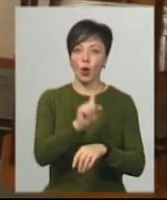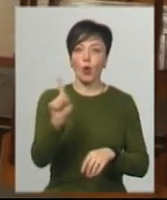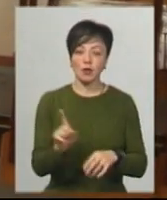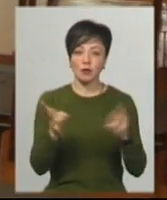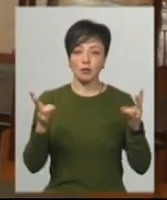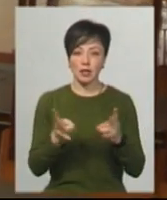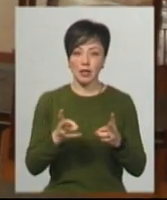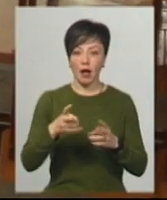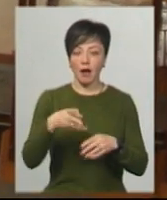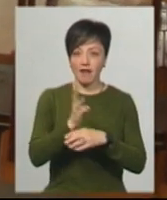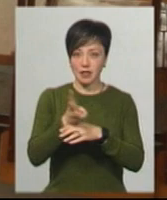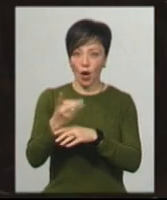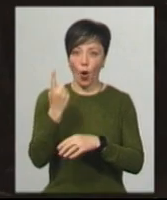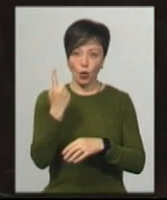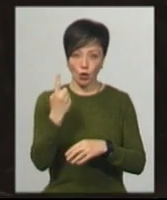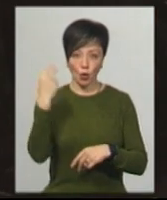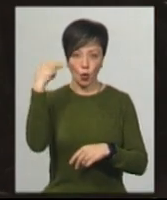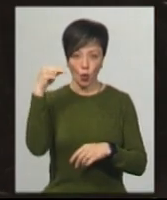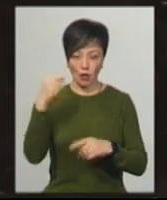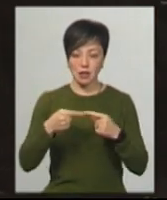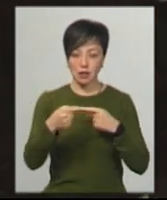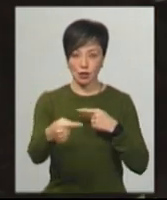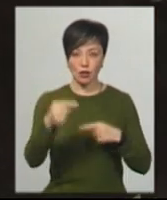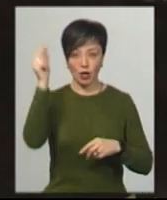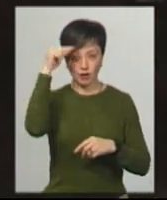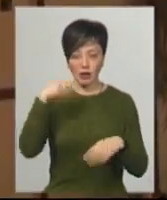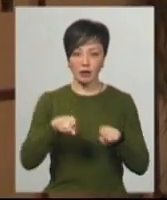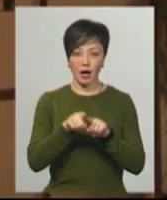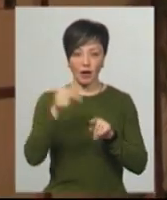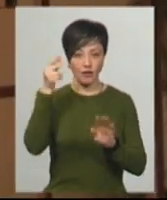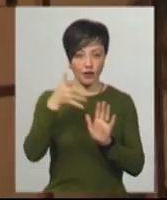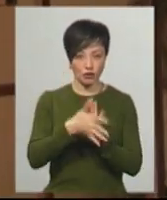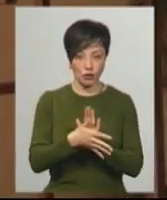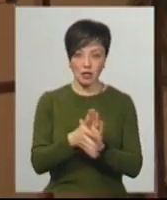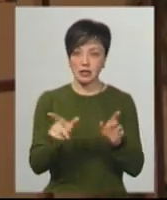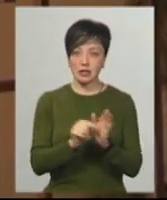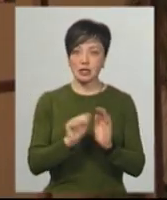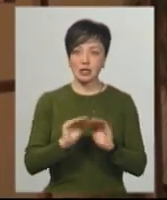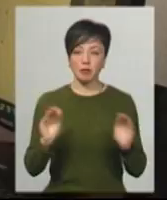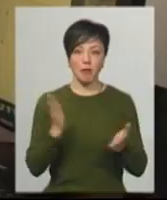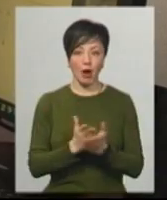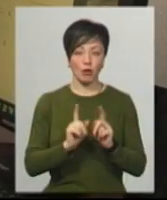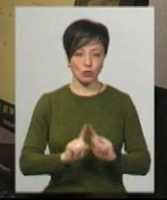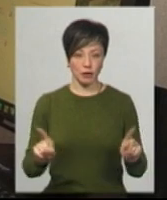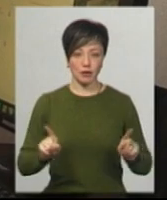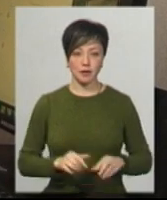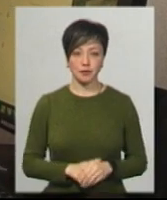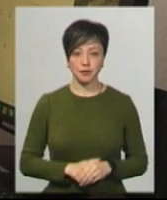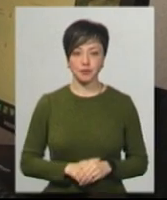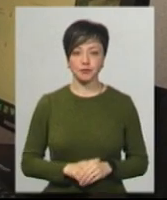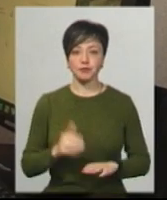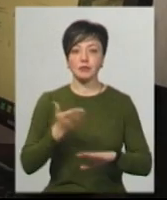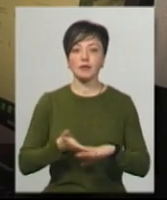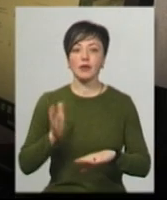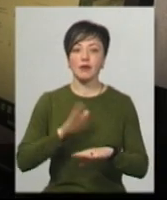необхідно, аби відзняти один відеоурок для дистанційного навчання. Таке вивчення предмету з її учнями має особливості. Важкість полягала в